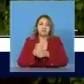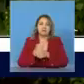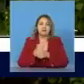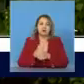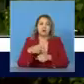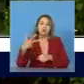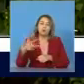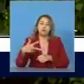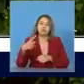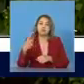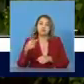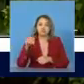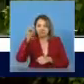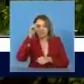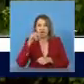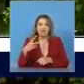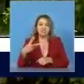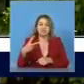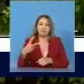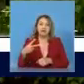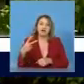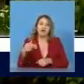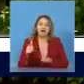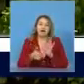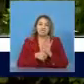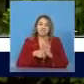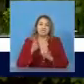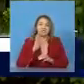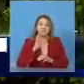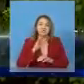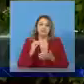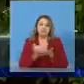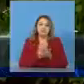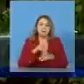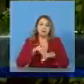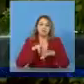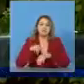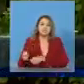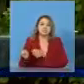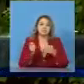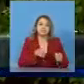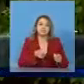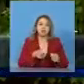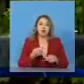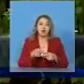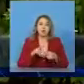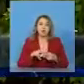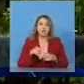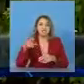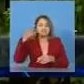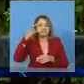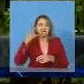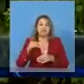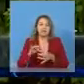қызметкерлері 31 жастағы ер адам мен 26 жастағы әйел адам анықталып полиция бөліміне жеткізілді. Олар Инстаграм